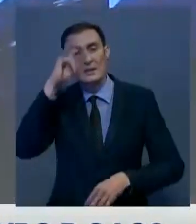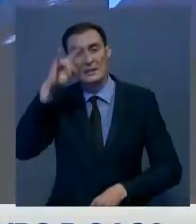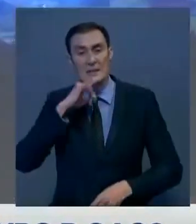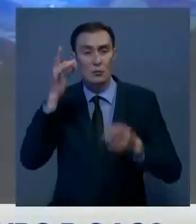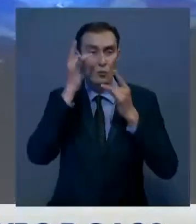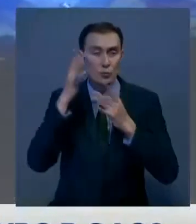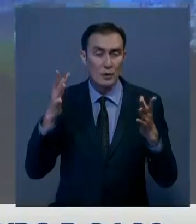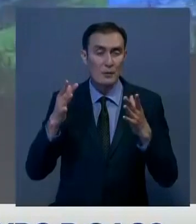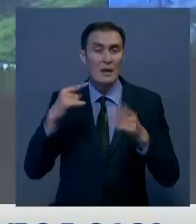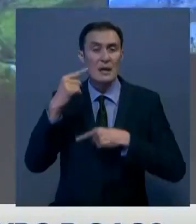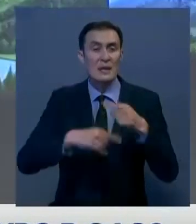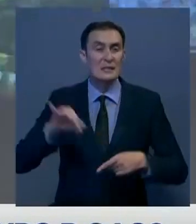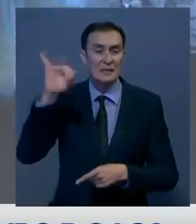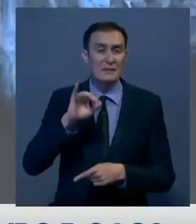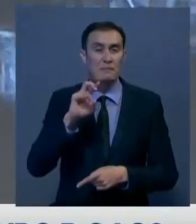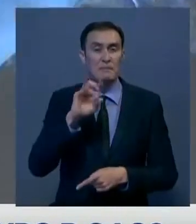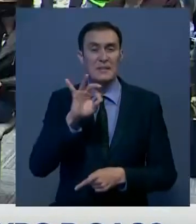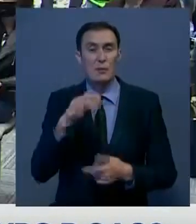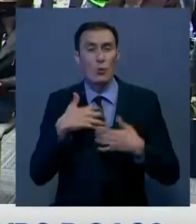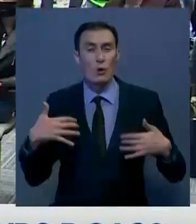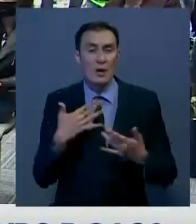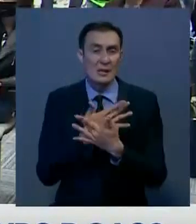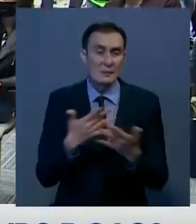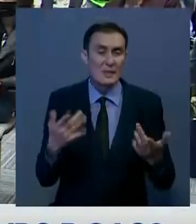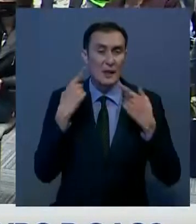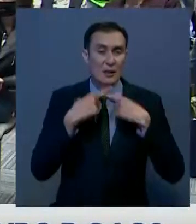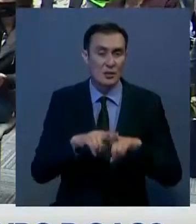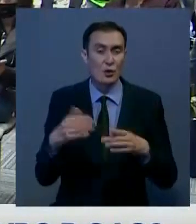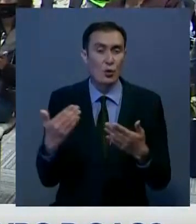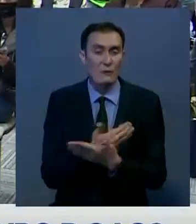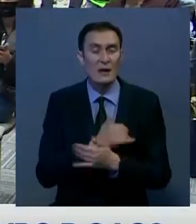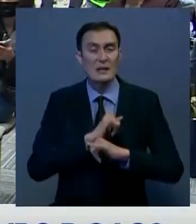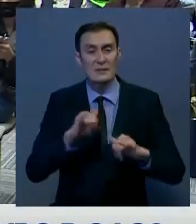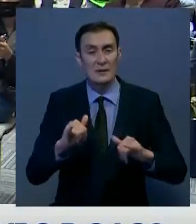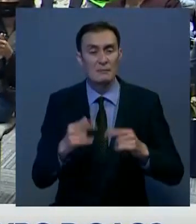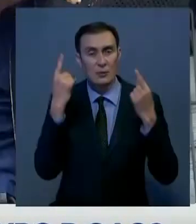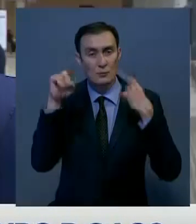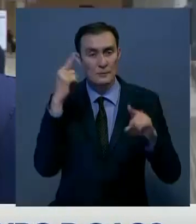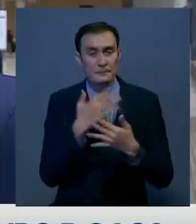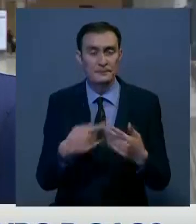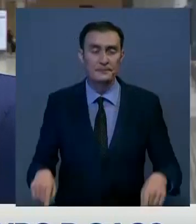казахстанском культурном наследии, биоразнообразии нашей страны и технологических прорывах.